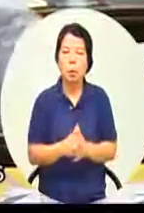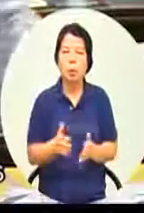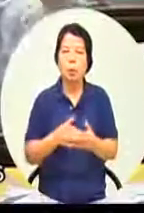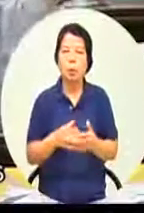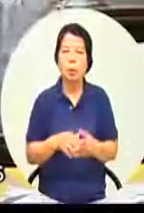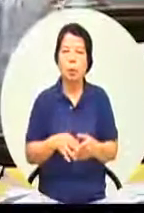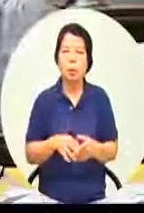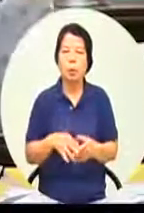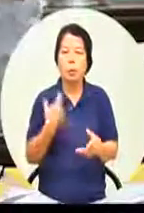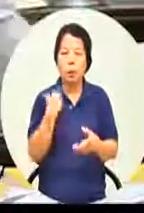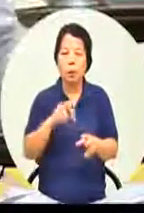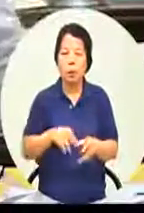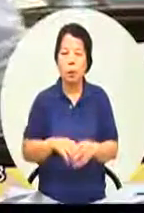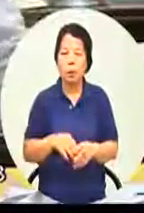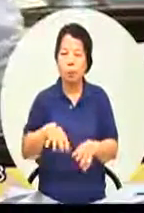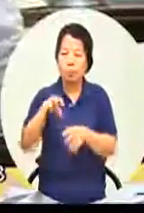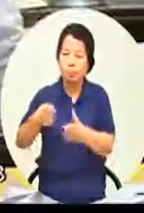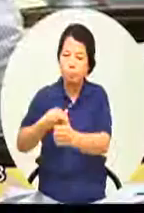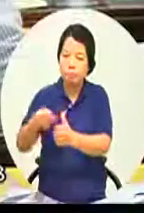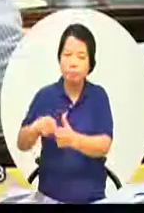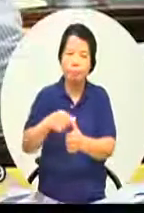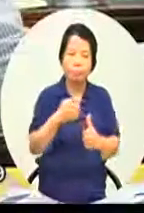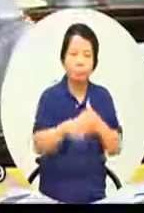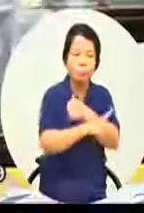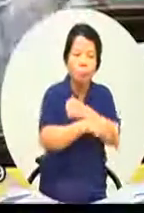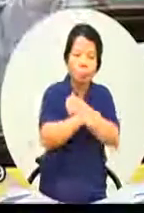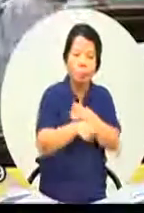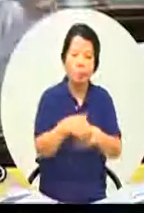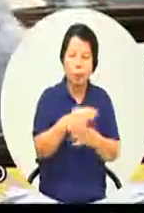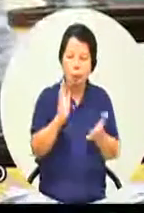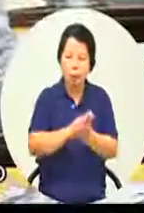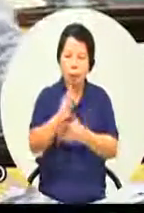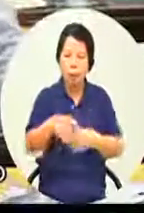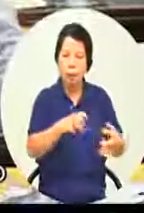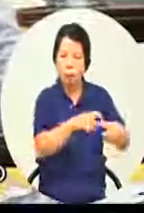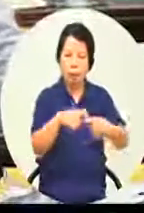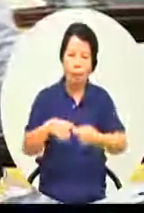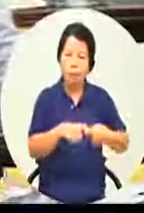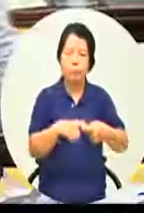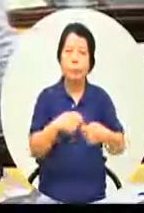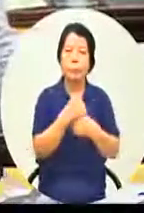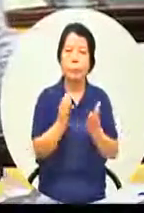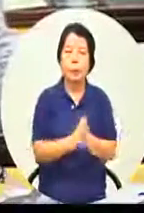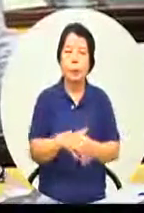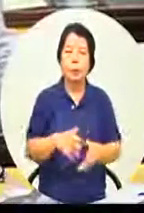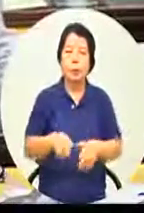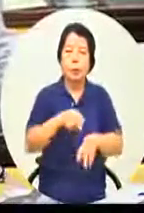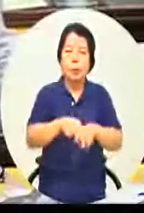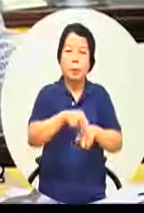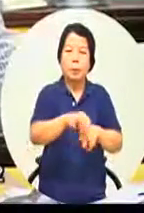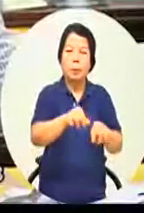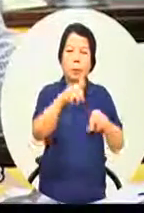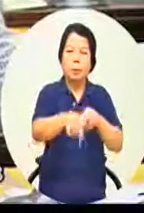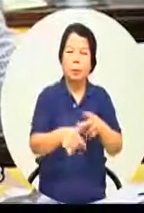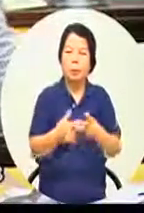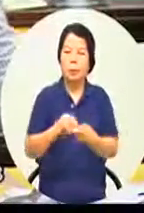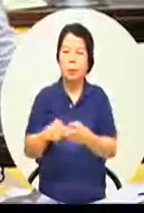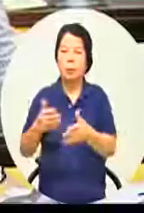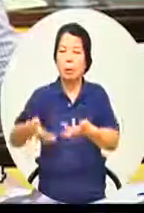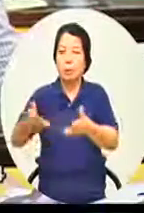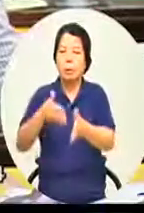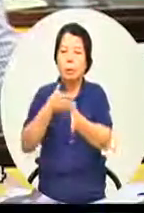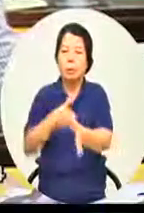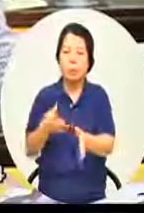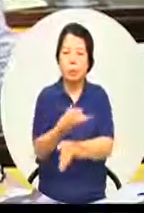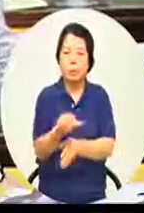法来让未来这个衔接的可以更顺利，然后可以让铁路地下化也好，让轻轨捷运也好，可以更早日的